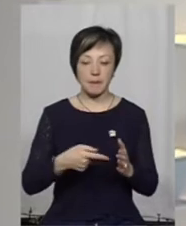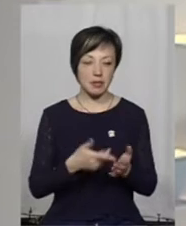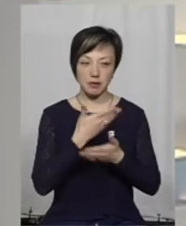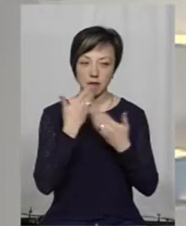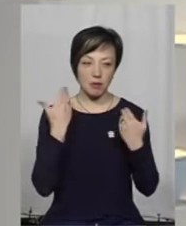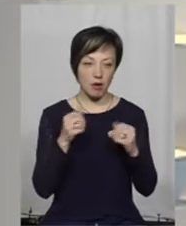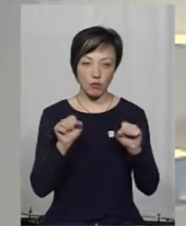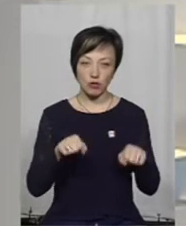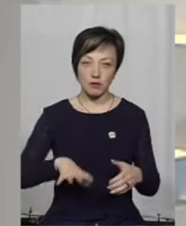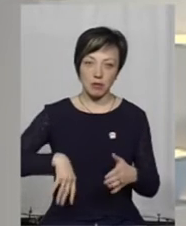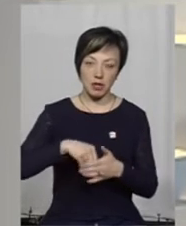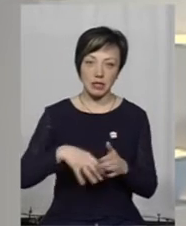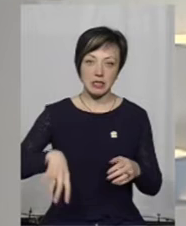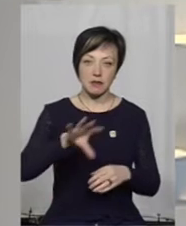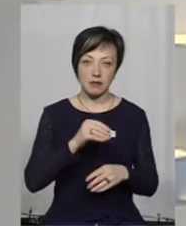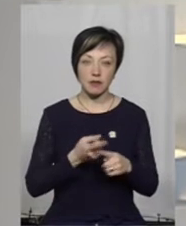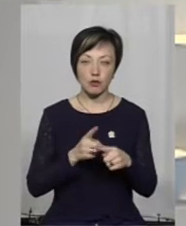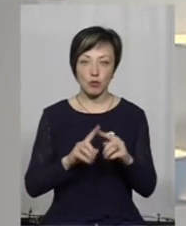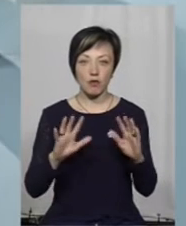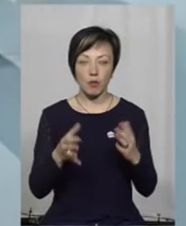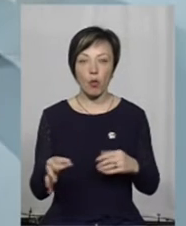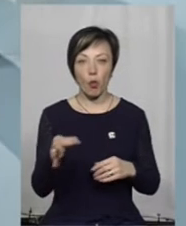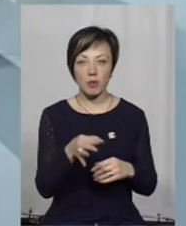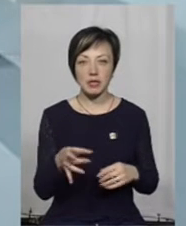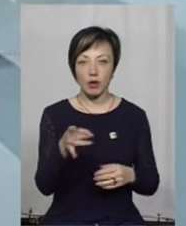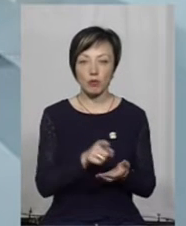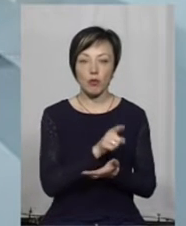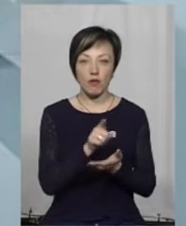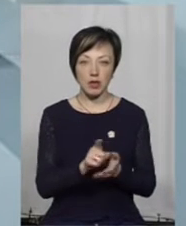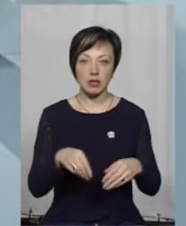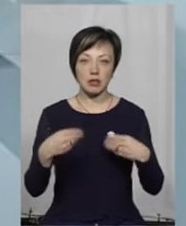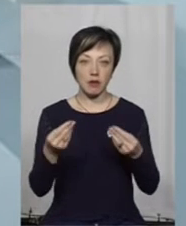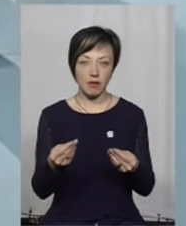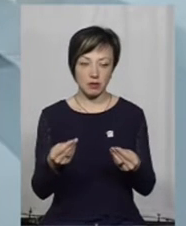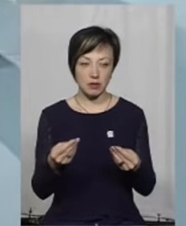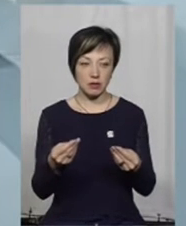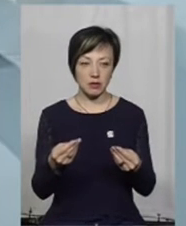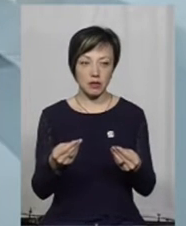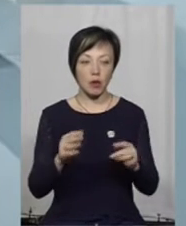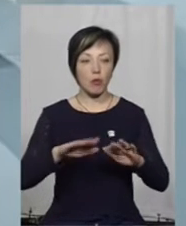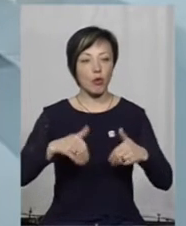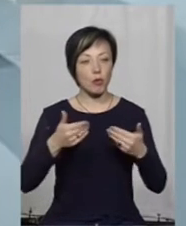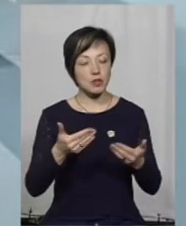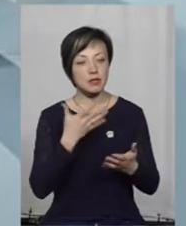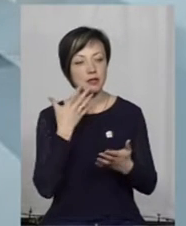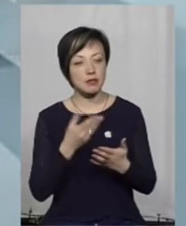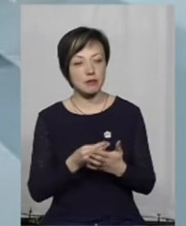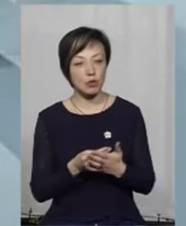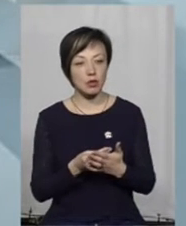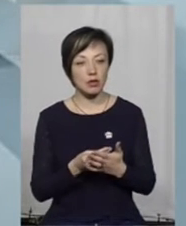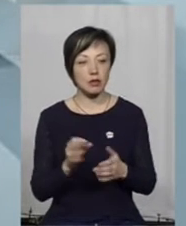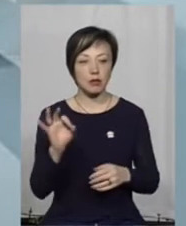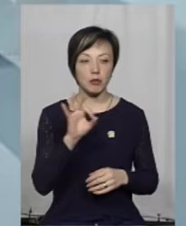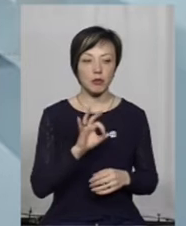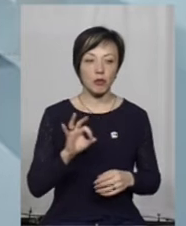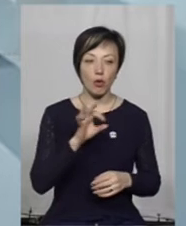можливості за всіх платити. В даному випадку область і район повинна надавати пропозиції свої